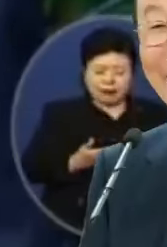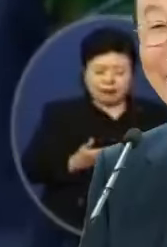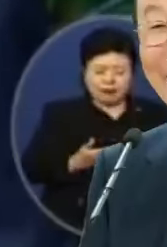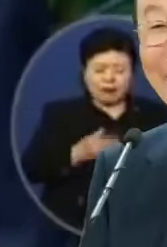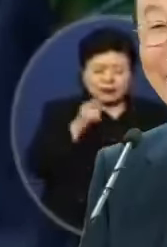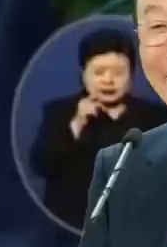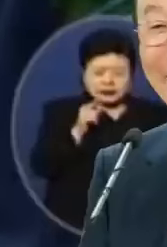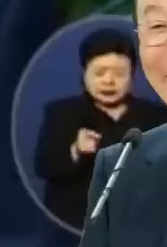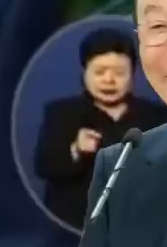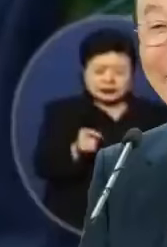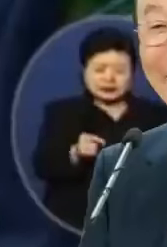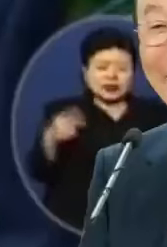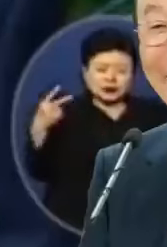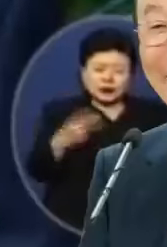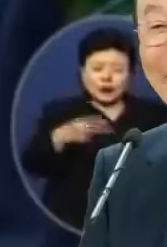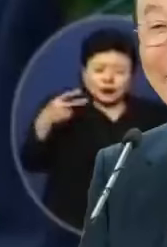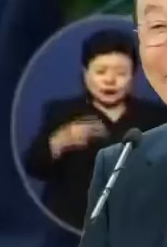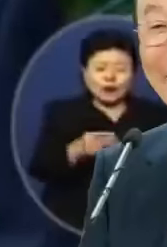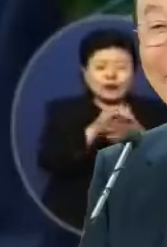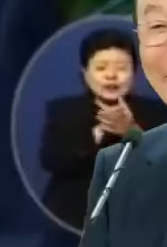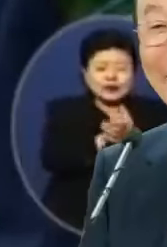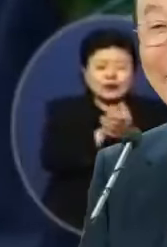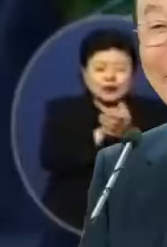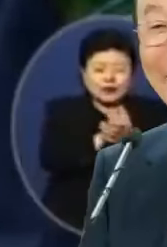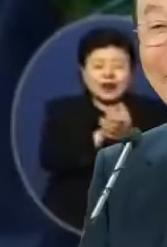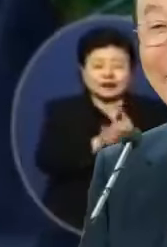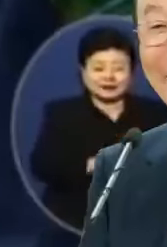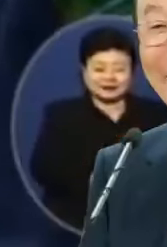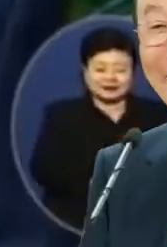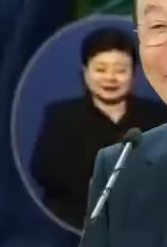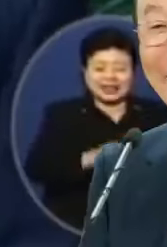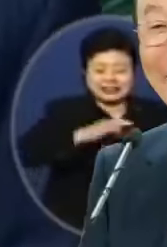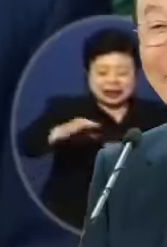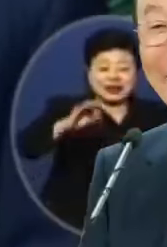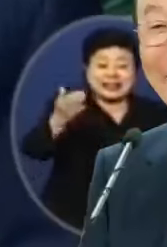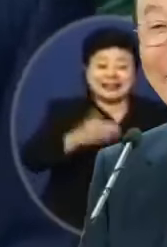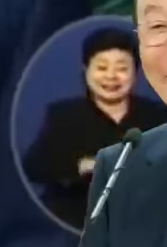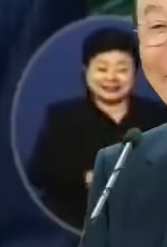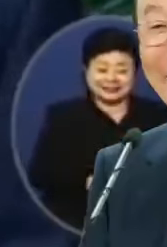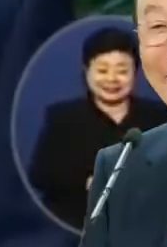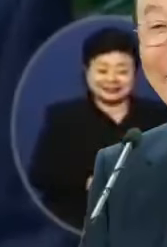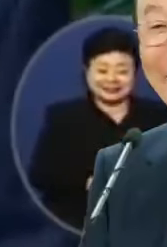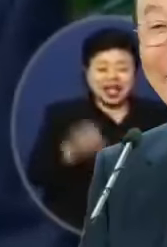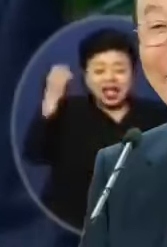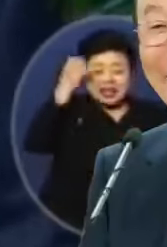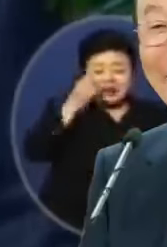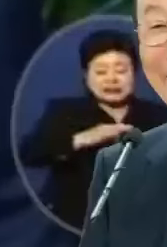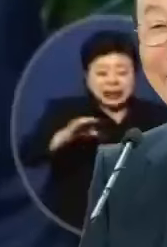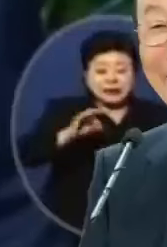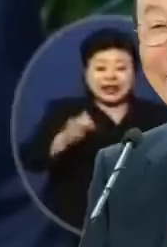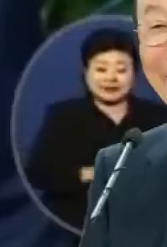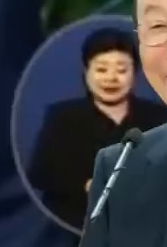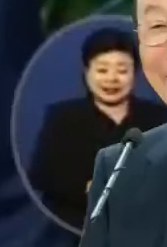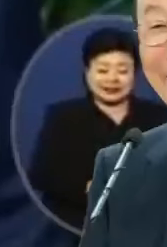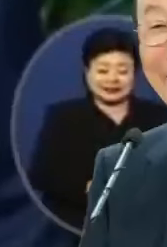그것을 자꾸 기도하고 사용하는 것입니다. 영을 사용해야 되는